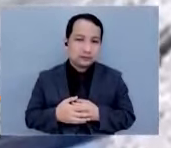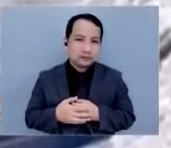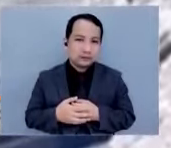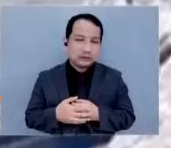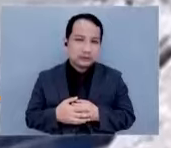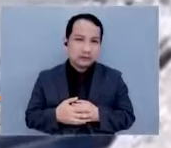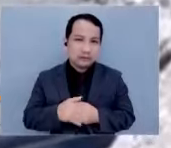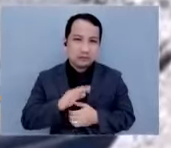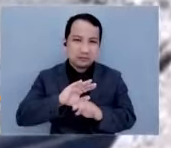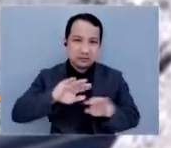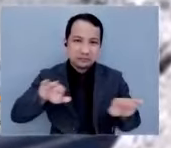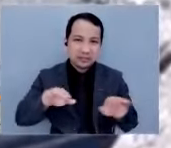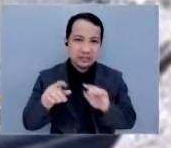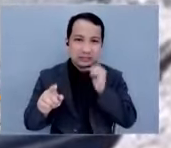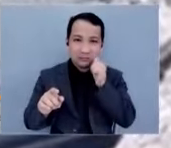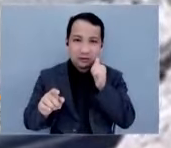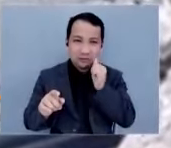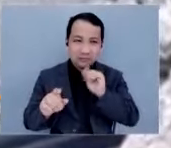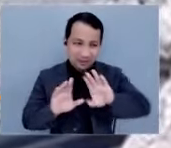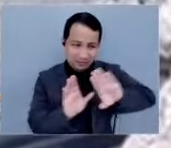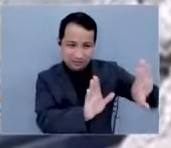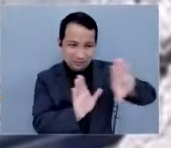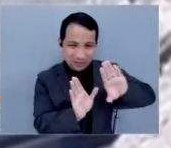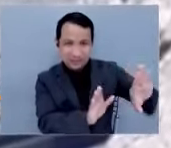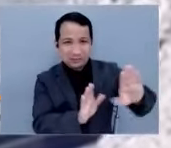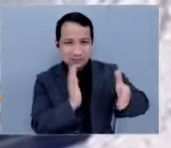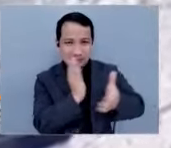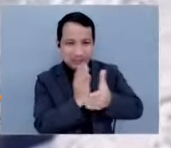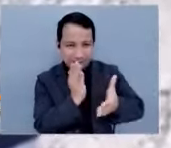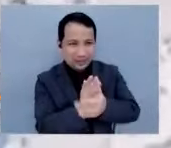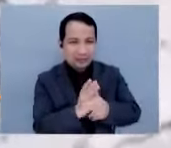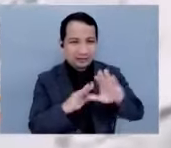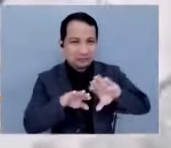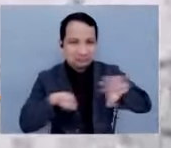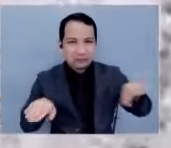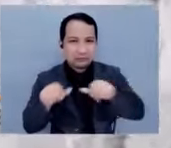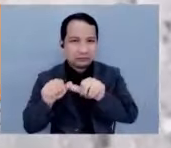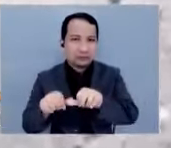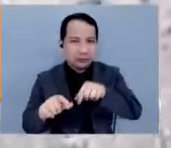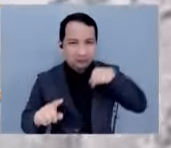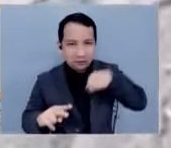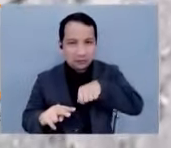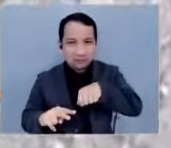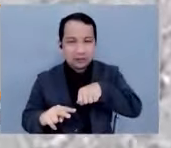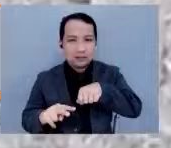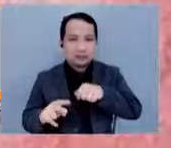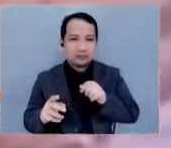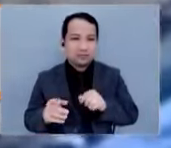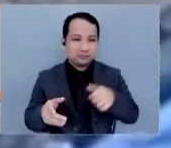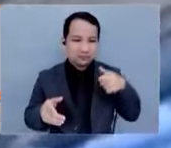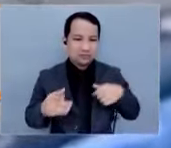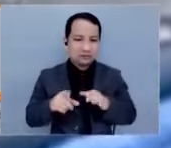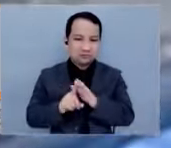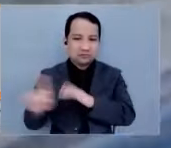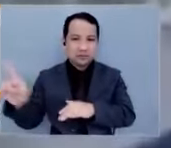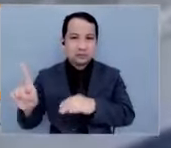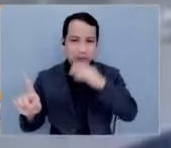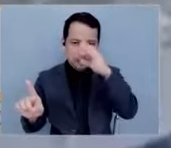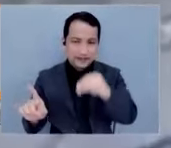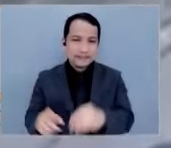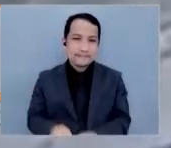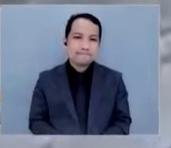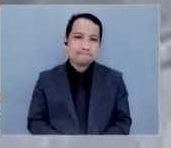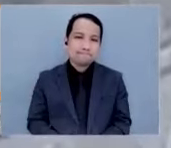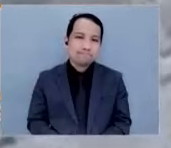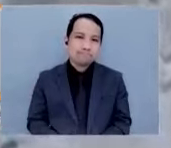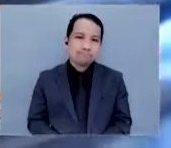Sinubukan pa ng isang babae na umawat pero patuloy ang pananaksak. Natigil lang ito nang kusang umalis ang salarin. Agad isinugod ng